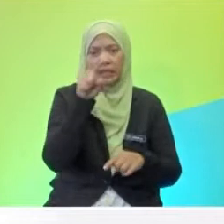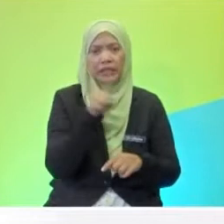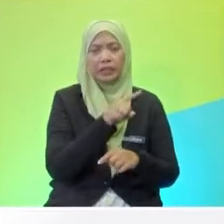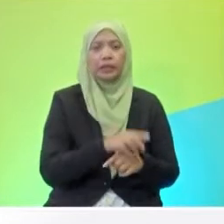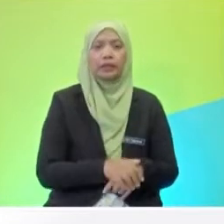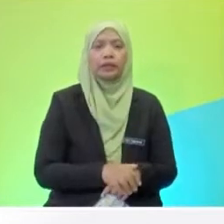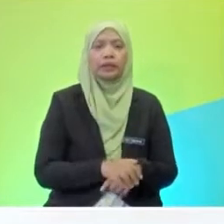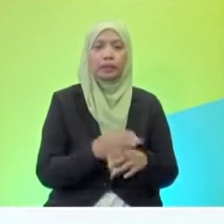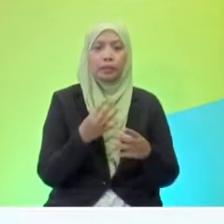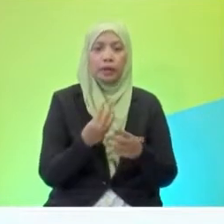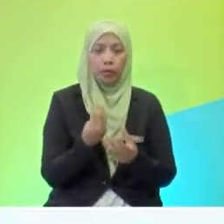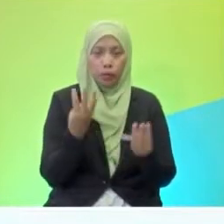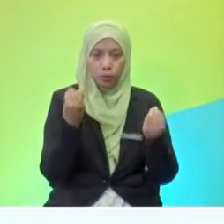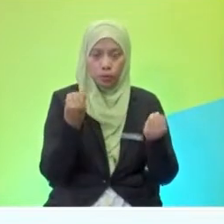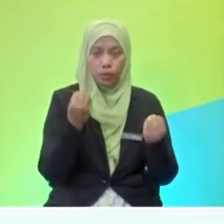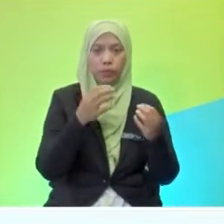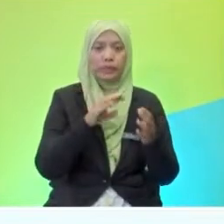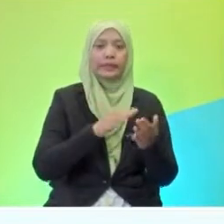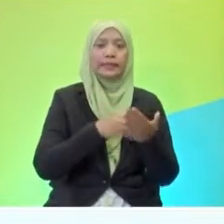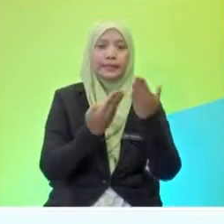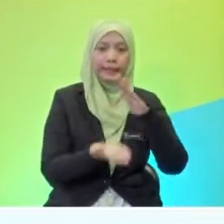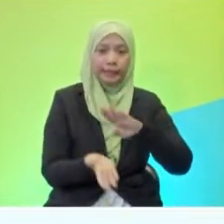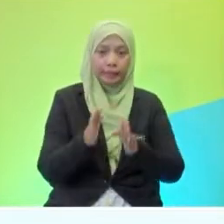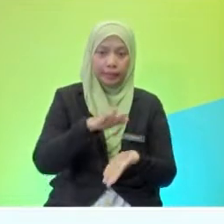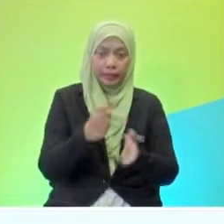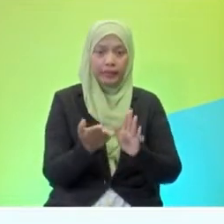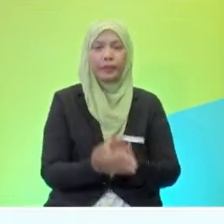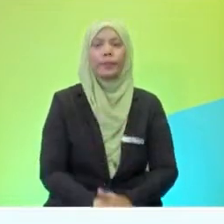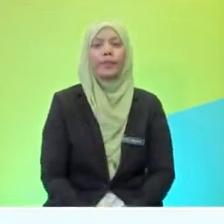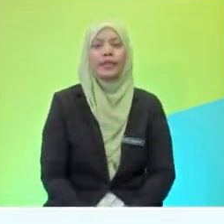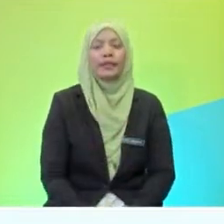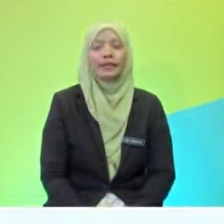terbalik sekarang suka melawan